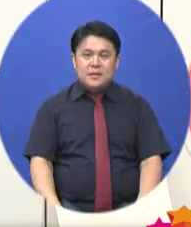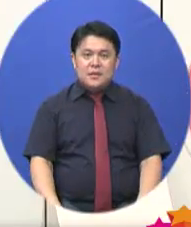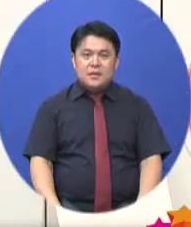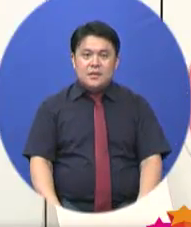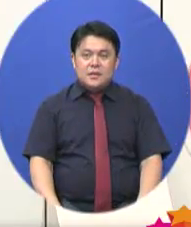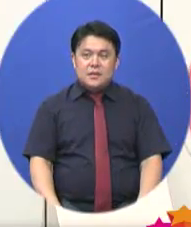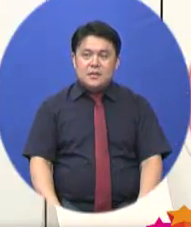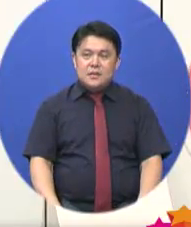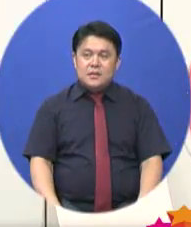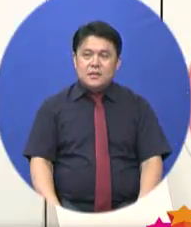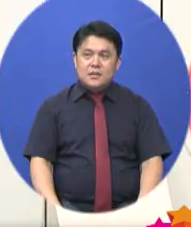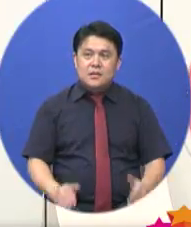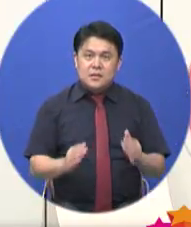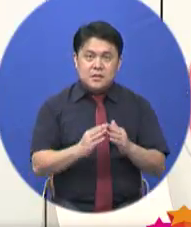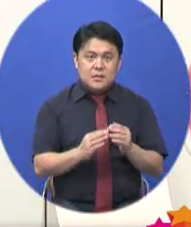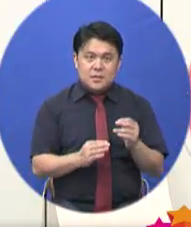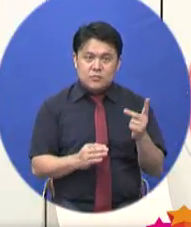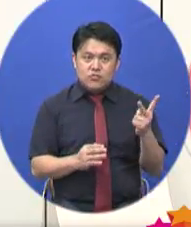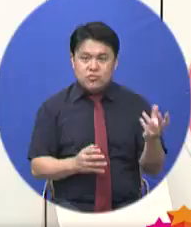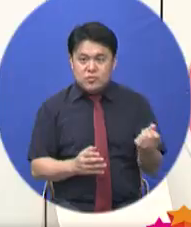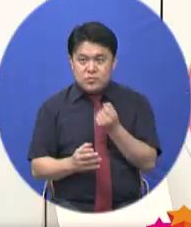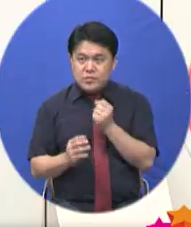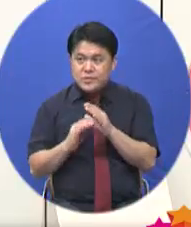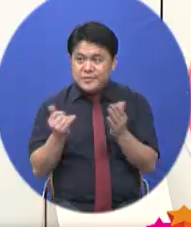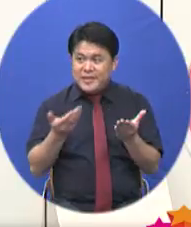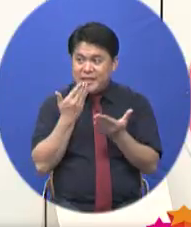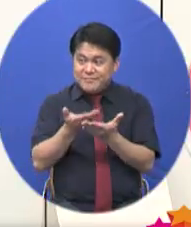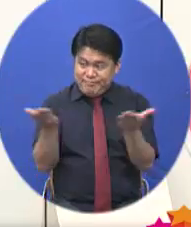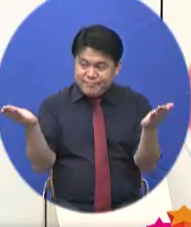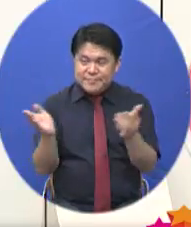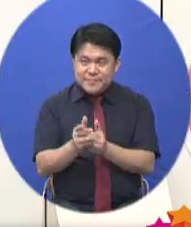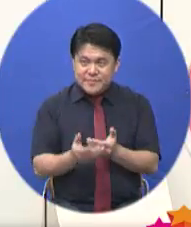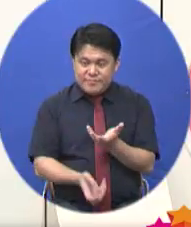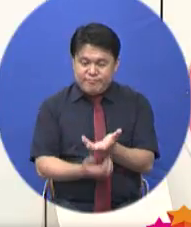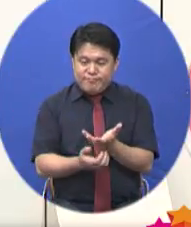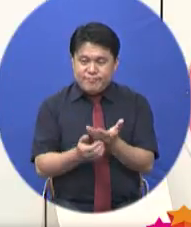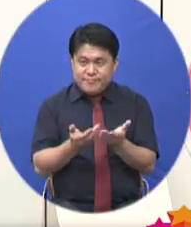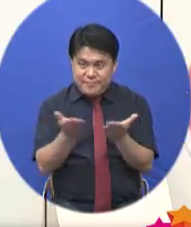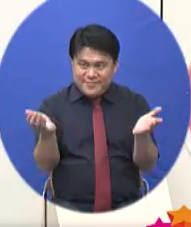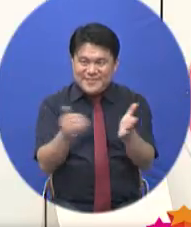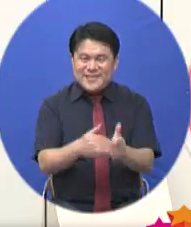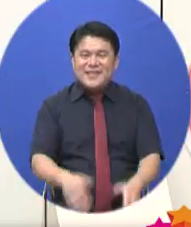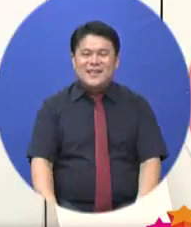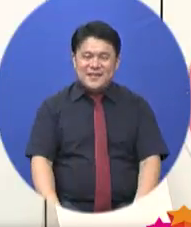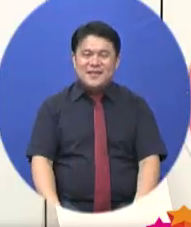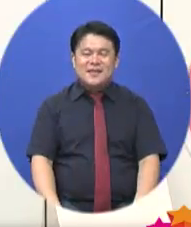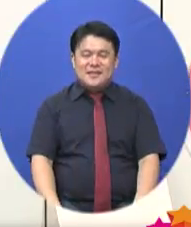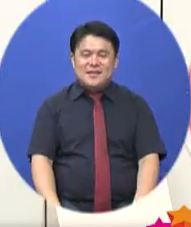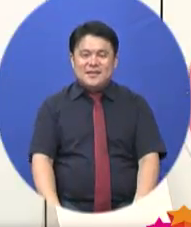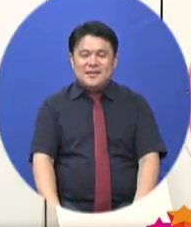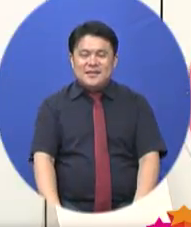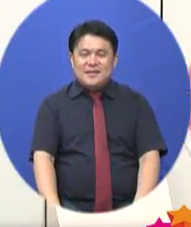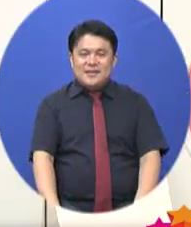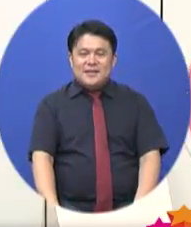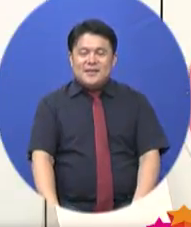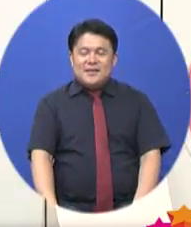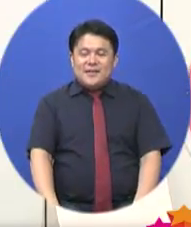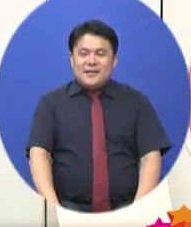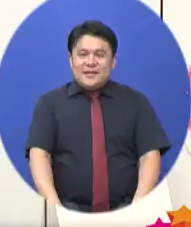아 그럼 한 두 마리 집에 와서 이제 가서 식구들하고 같이 우렁우렁탕 예. 같이 먹었죠. 아이고 그러시군요.